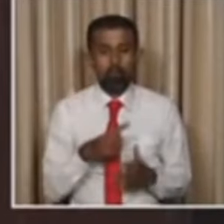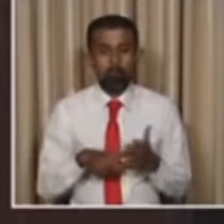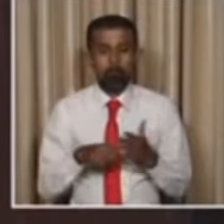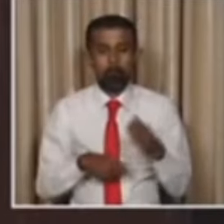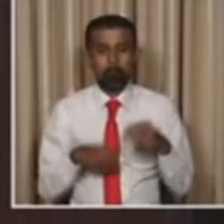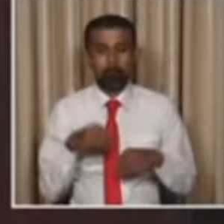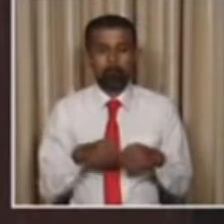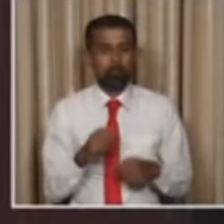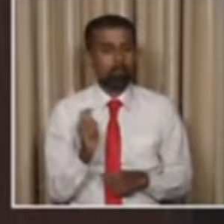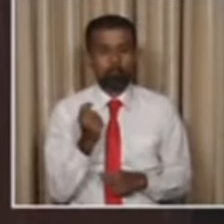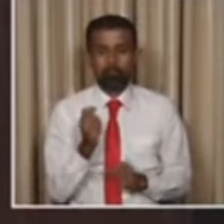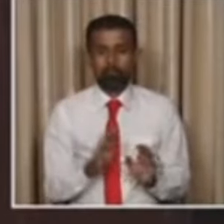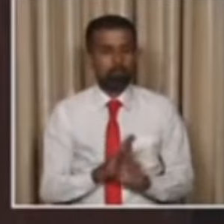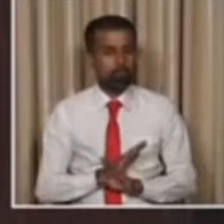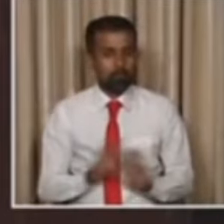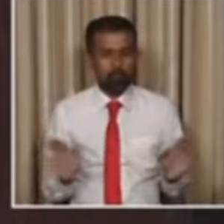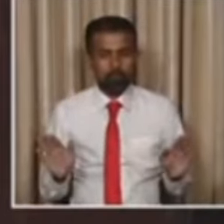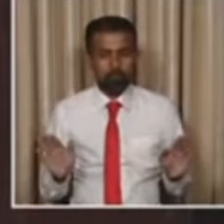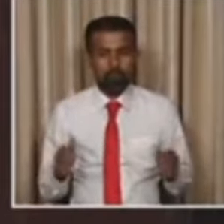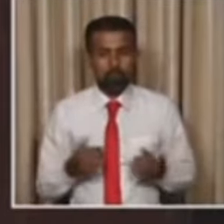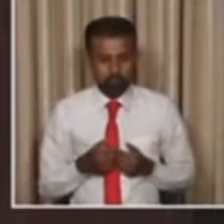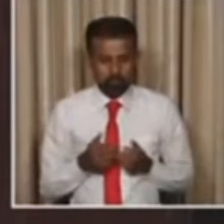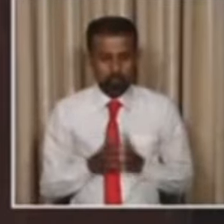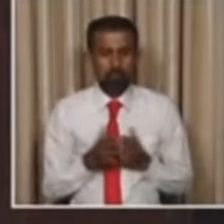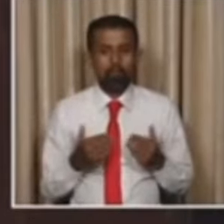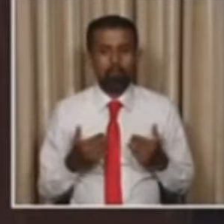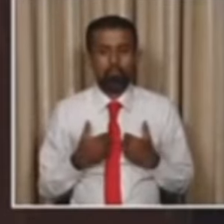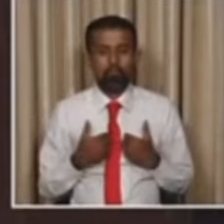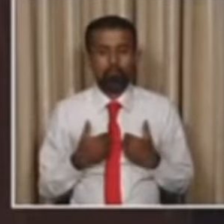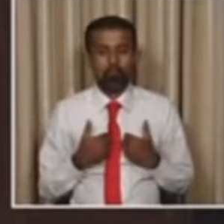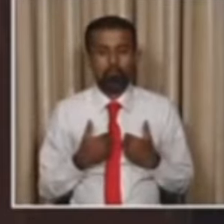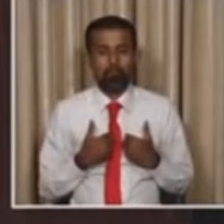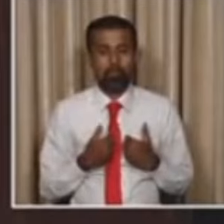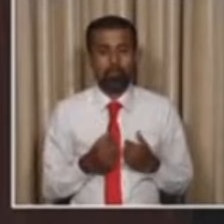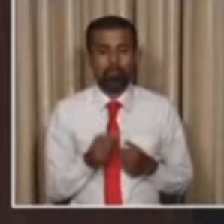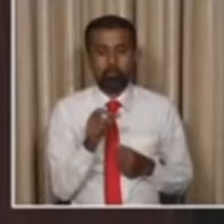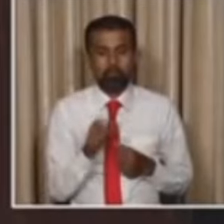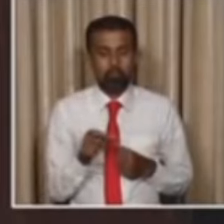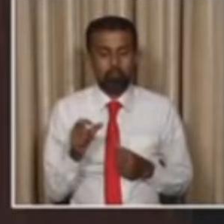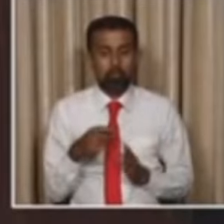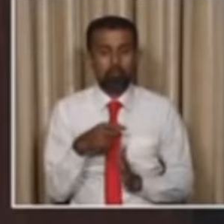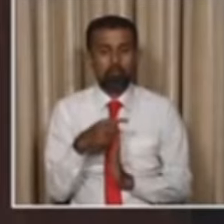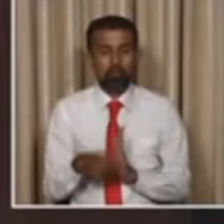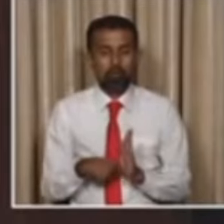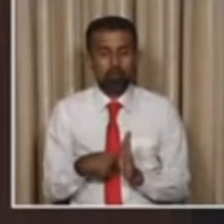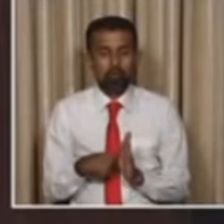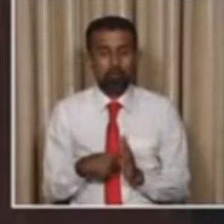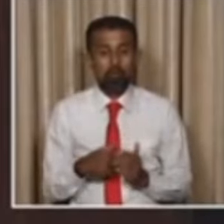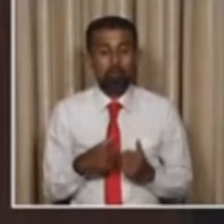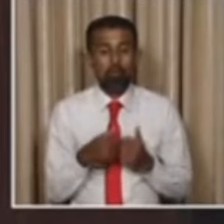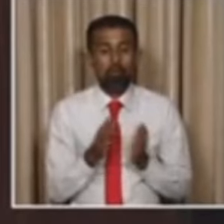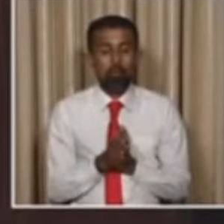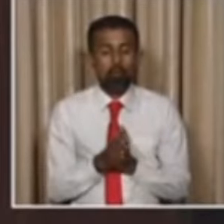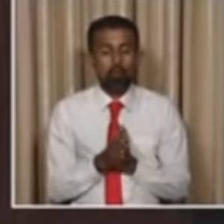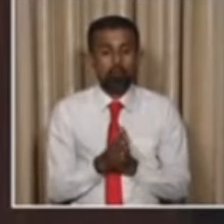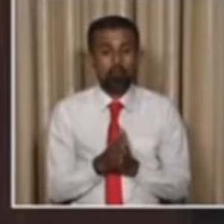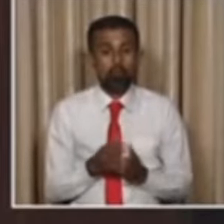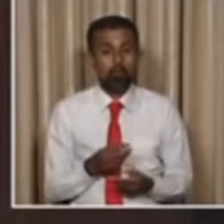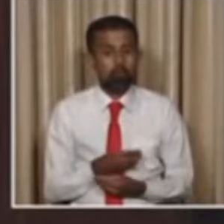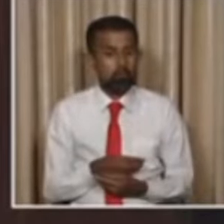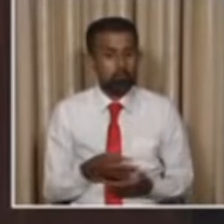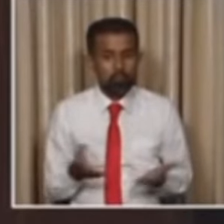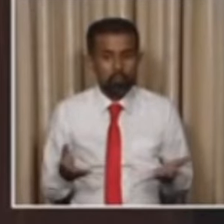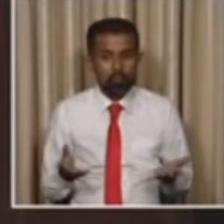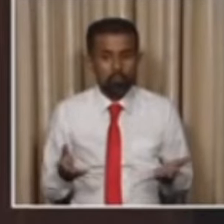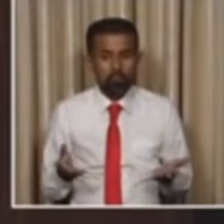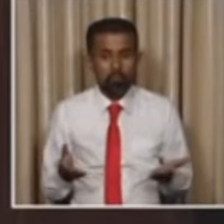රජ කරවන්න නෙමෙයි. හැබැයි තමන්ගේ භක්තිකයින්ට සහ මේ රටට මෙරට සමස්ත ජාති රද වැලෙන්න්න අපි හැම කෙනම